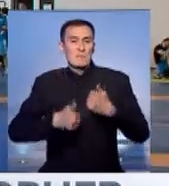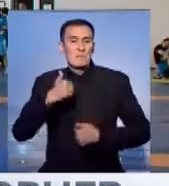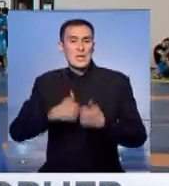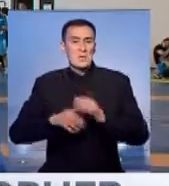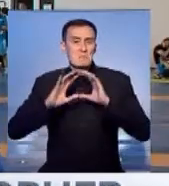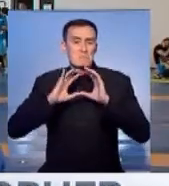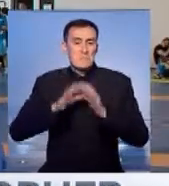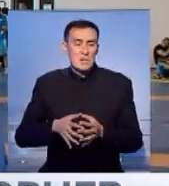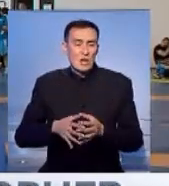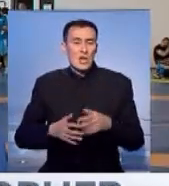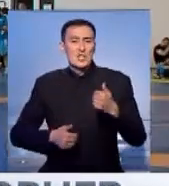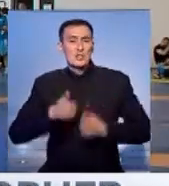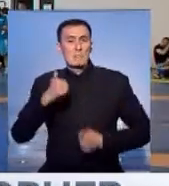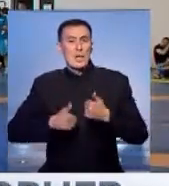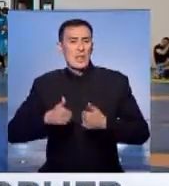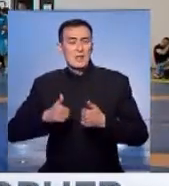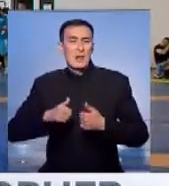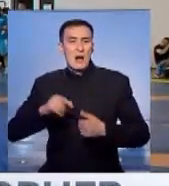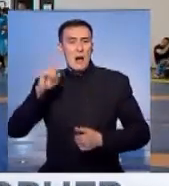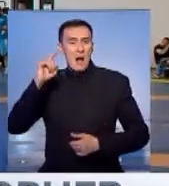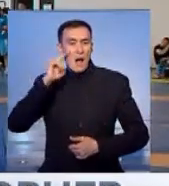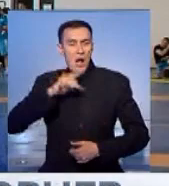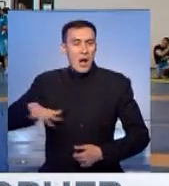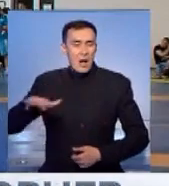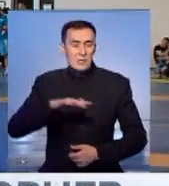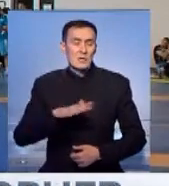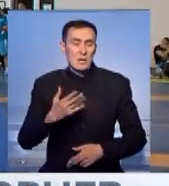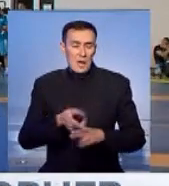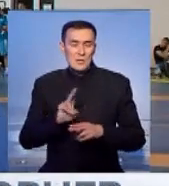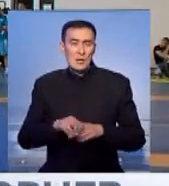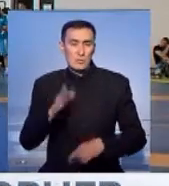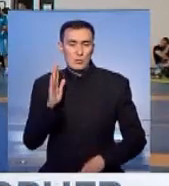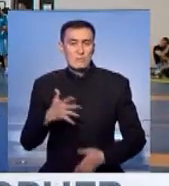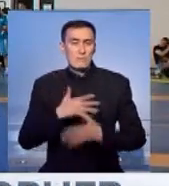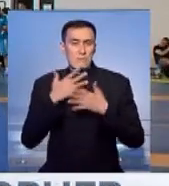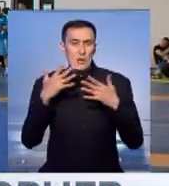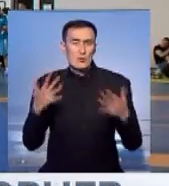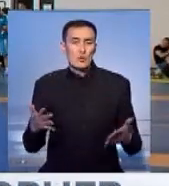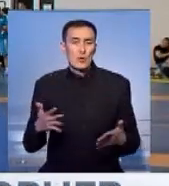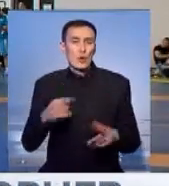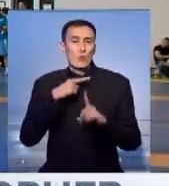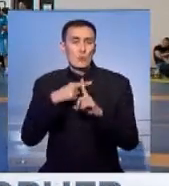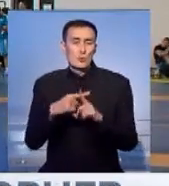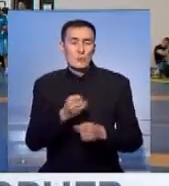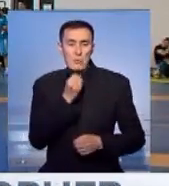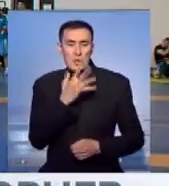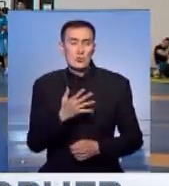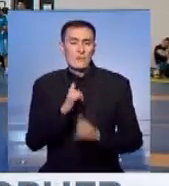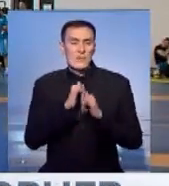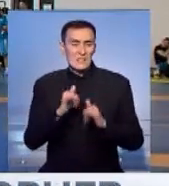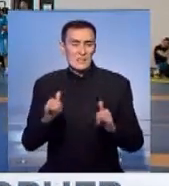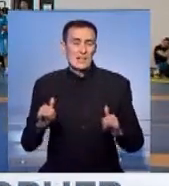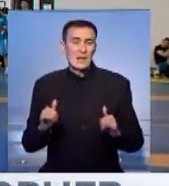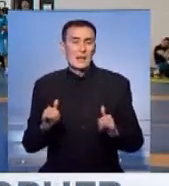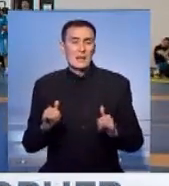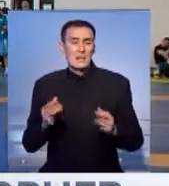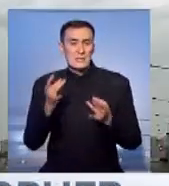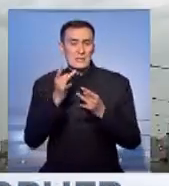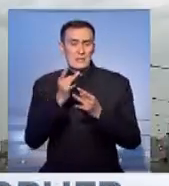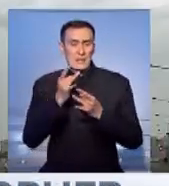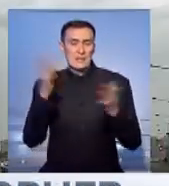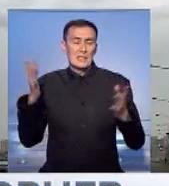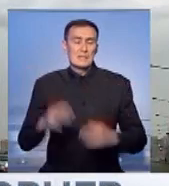мира, чемпионат Азии. Я думаю, что это большой плюс и большой шаг в развитии,